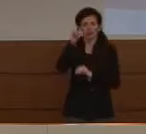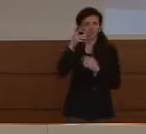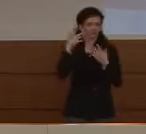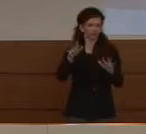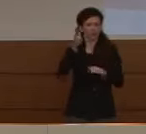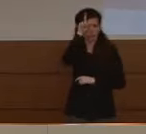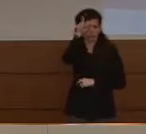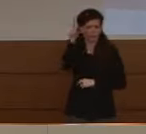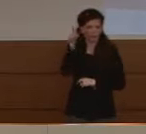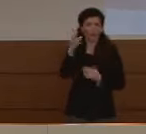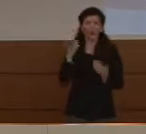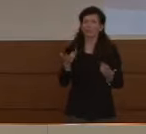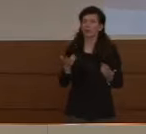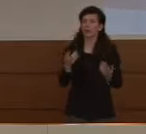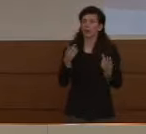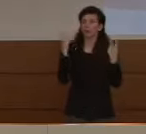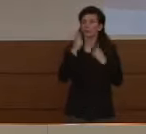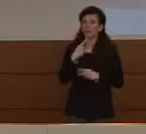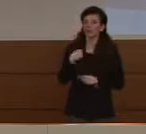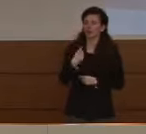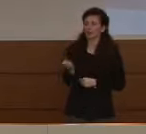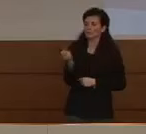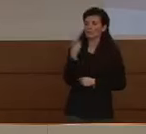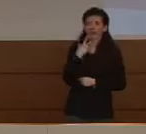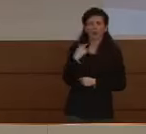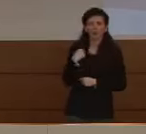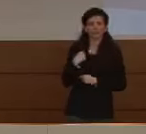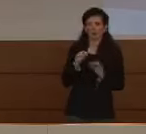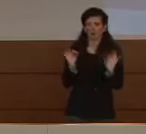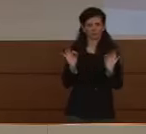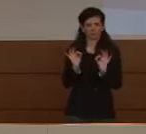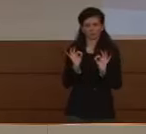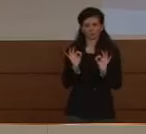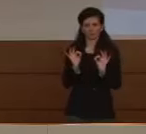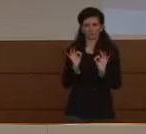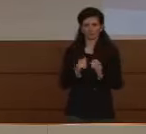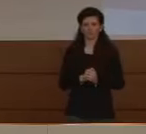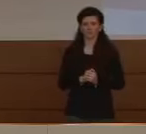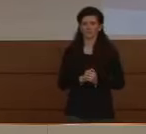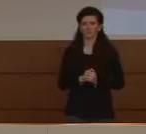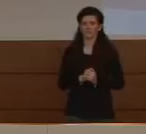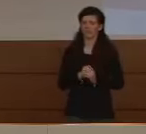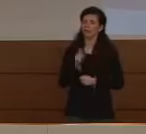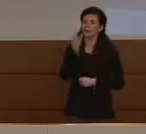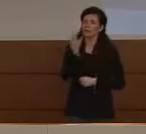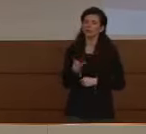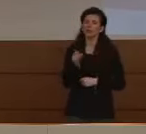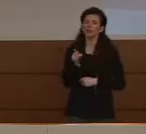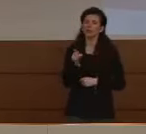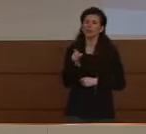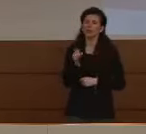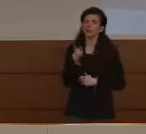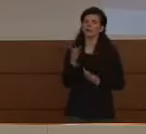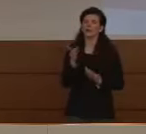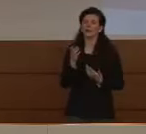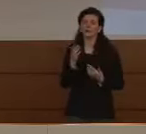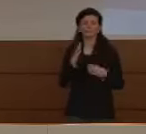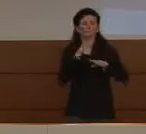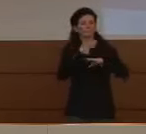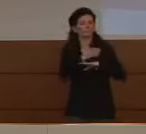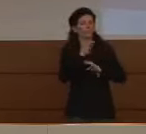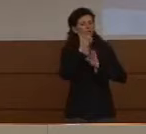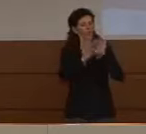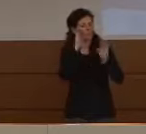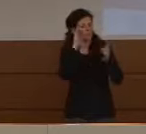arrivata alcuna segnalazione di persone che non sono riuscite ad entrare in